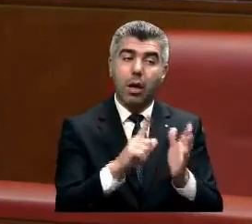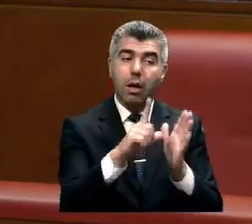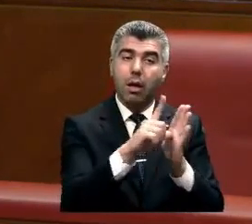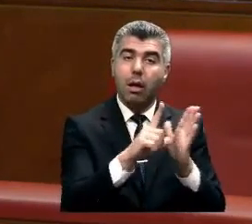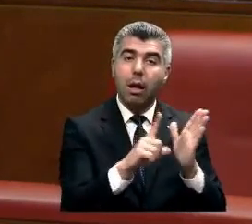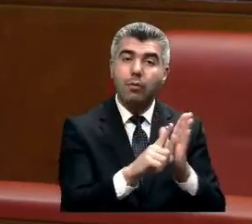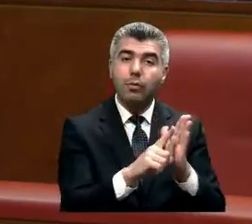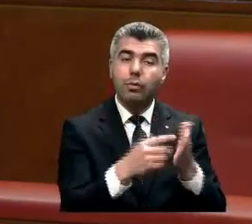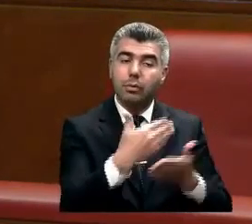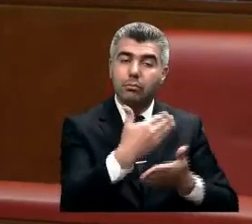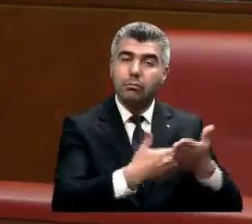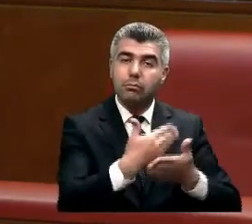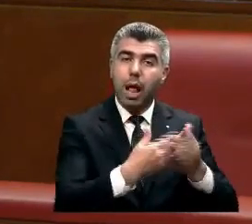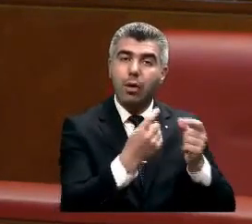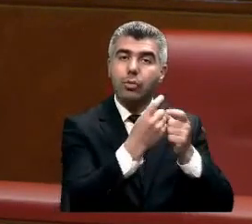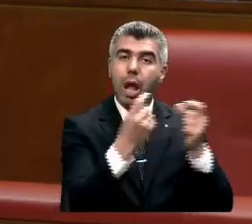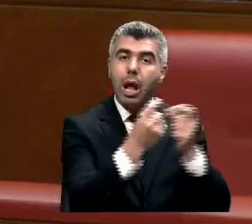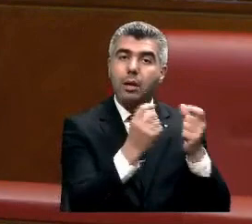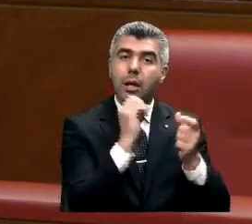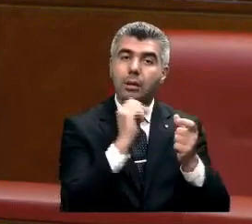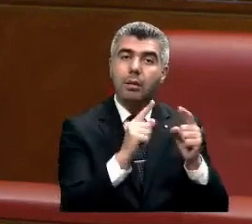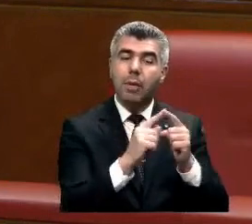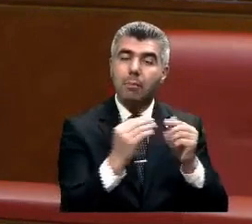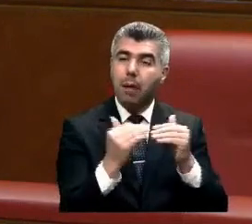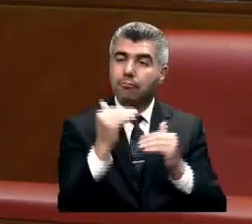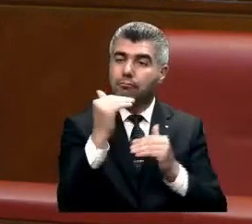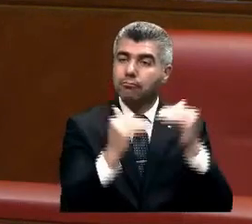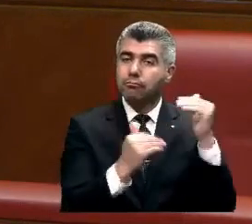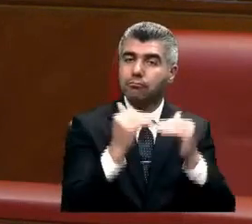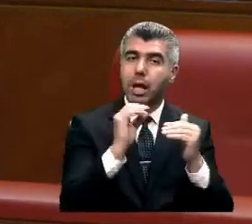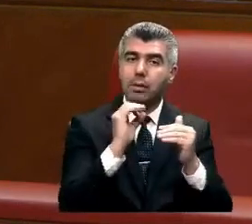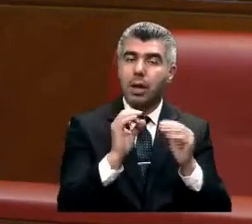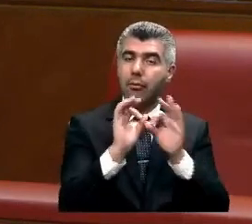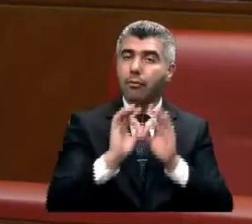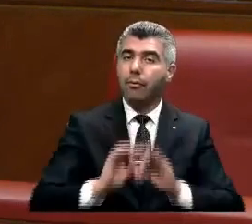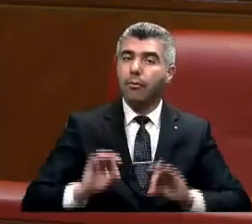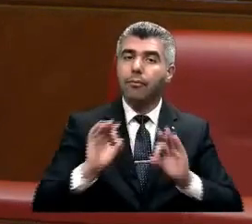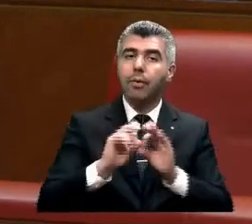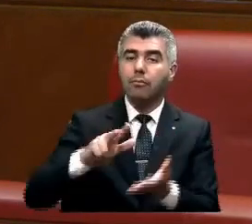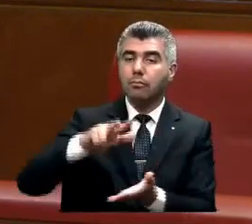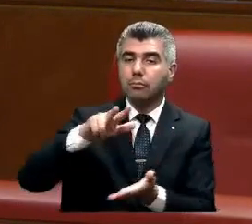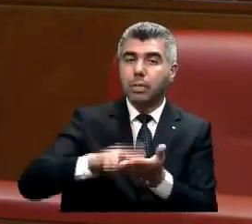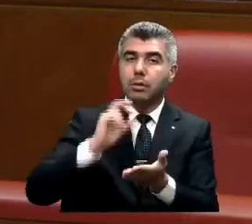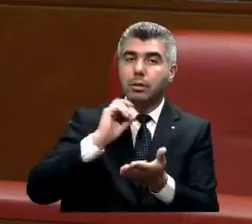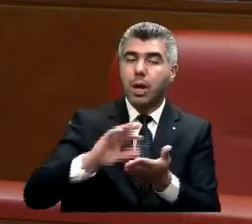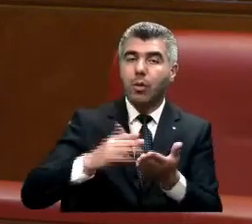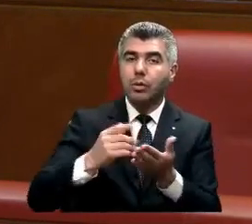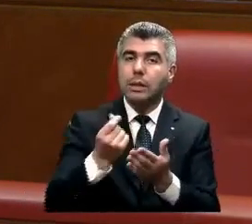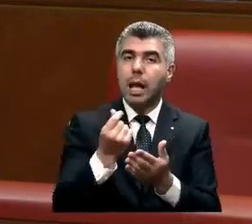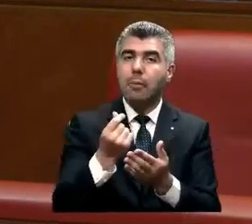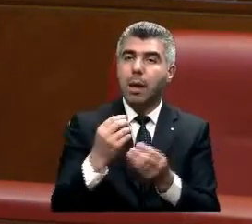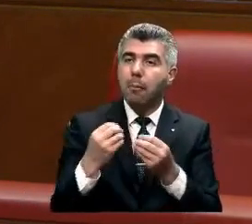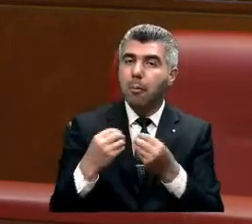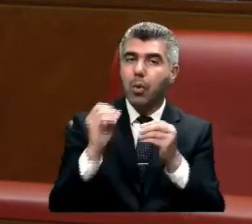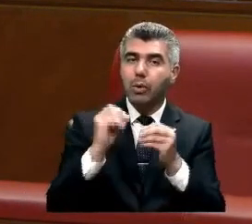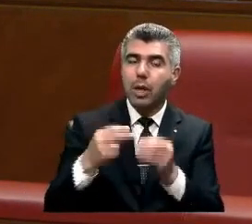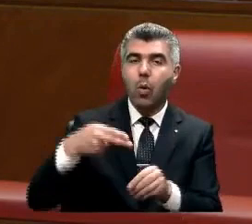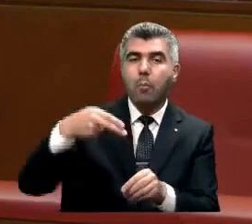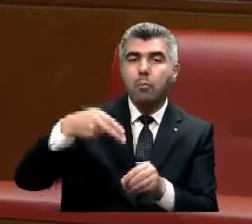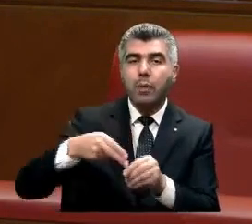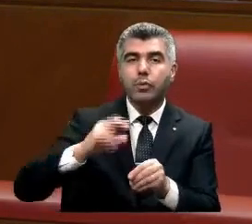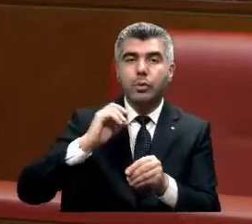التعاقدي للمقاولات النقليه وجعله اكثر توازن وانصاف من خلال اعتماد المقايسه بين اثمنه النقل واسعار المحروقات